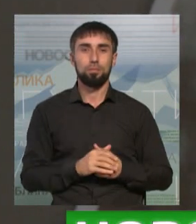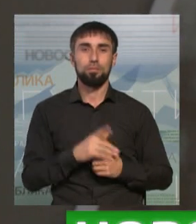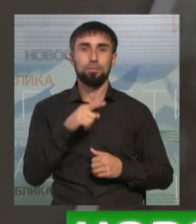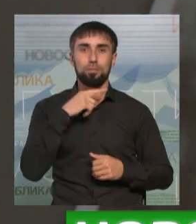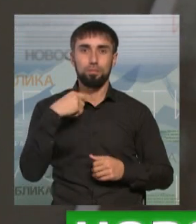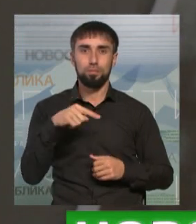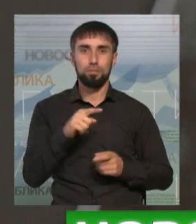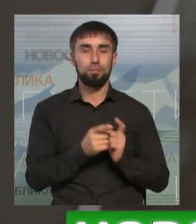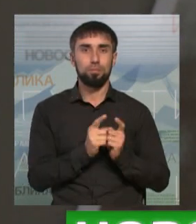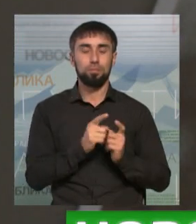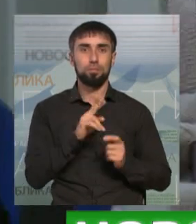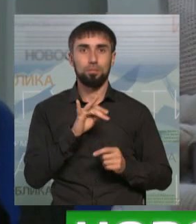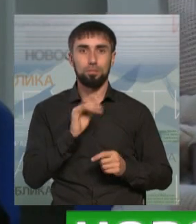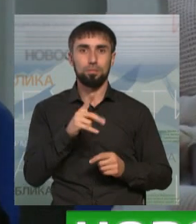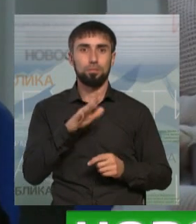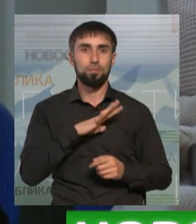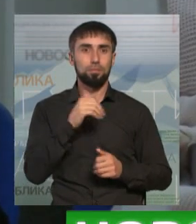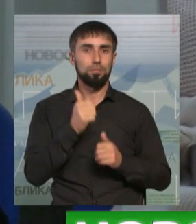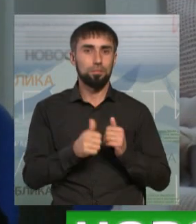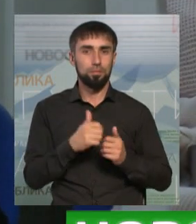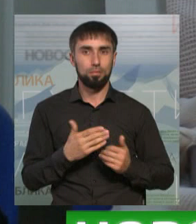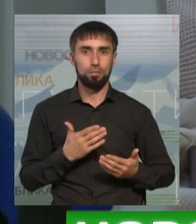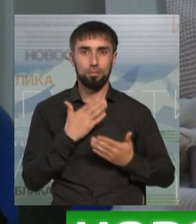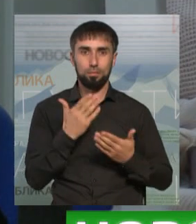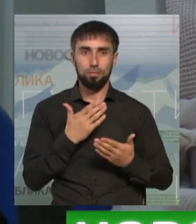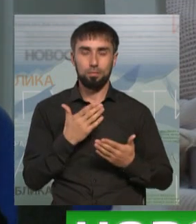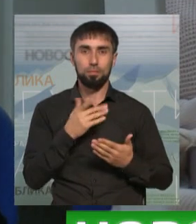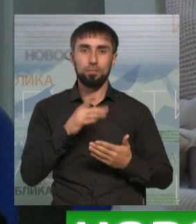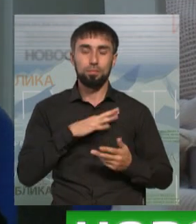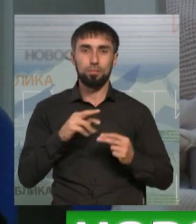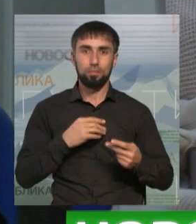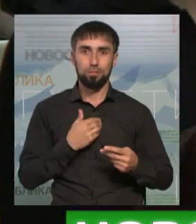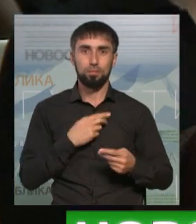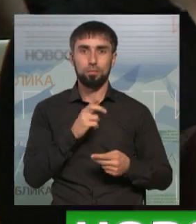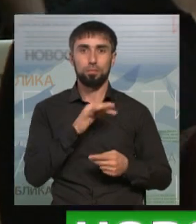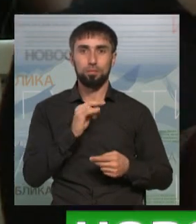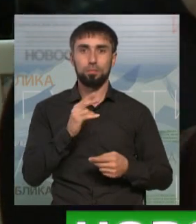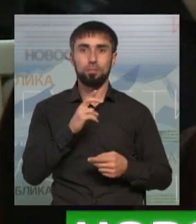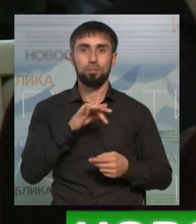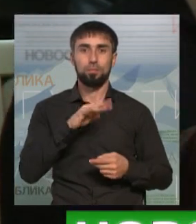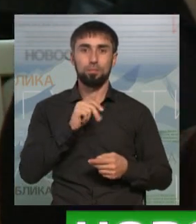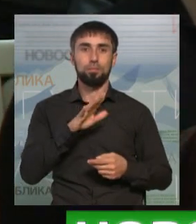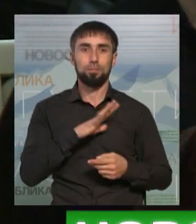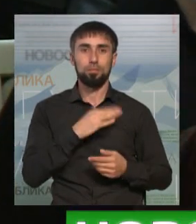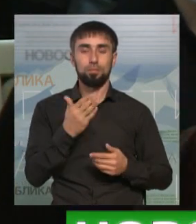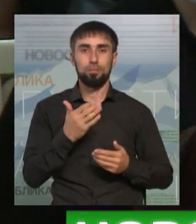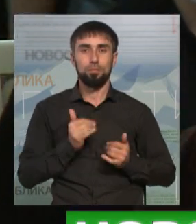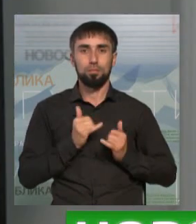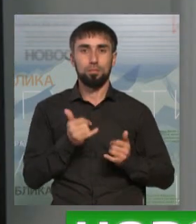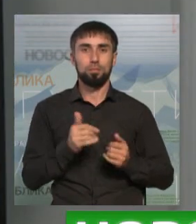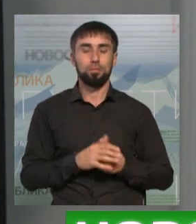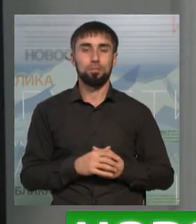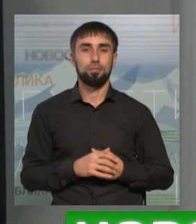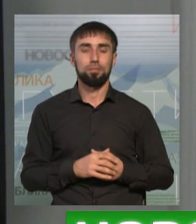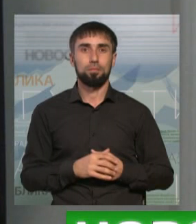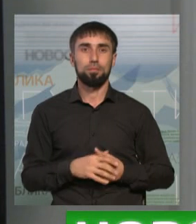для него одной из самых необходимых и постоянно читаемых книг. Теме ислама в творчестве Бунина Национальная библиотека посвятила сегодняшнюю встречу. Мы